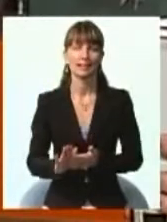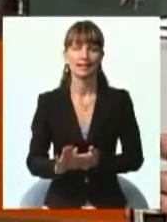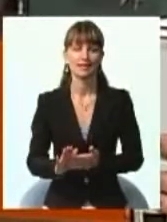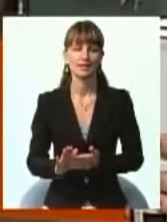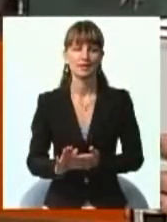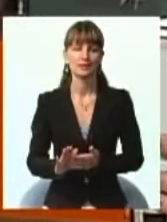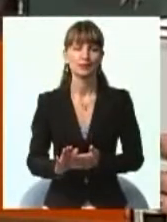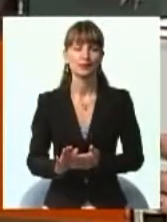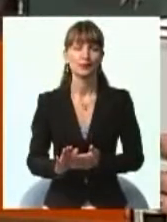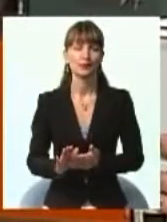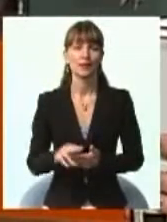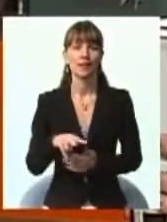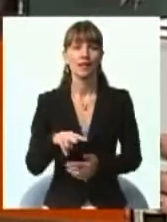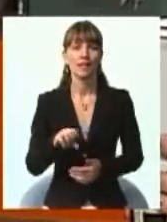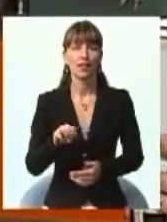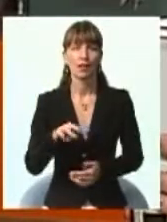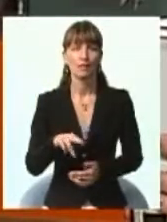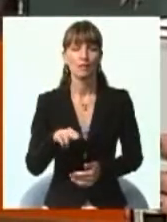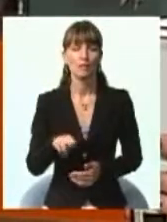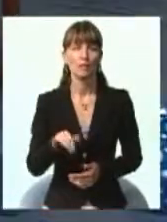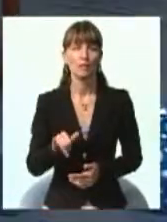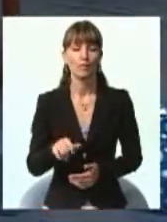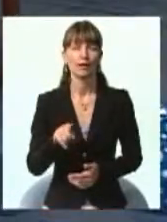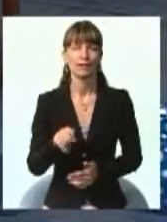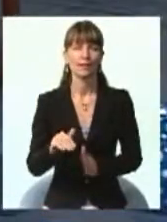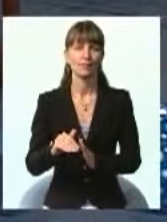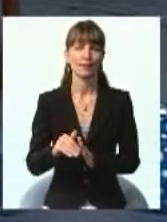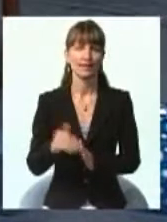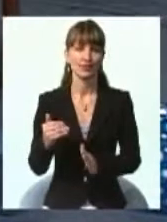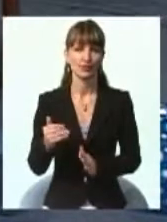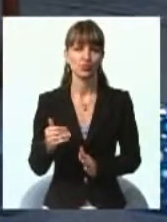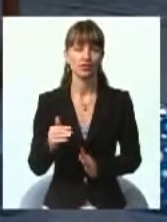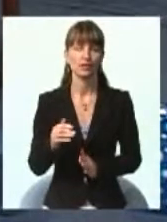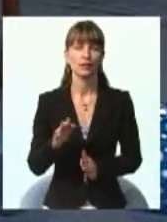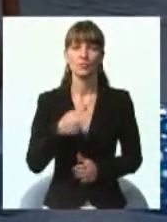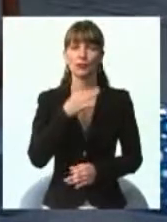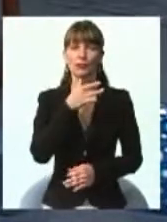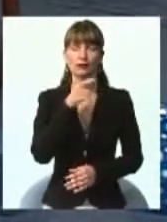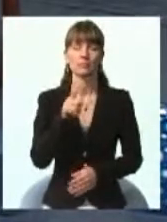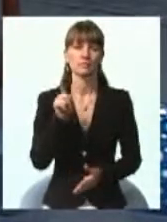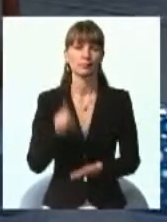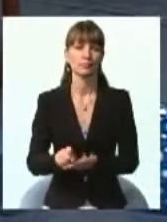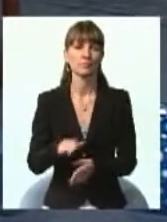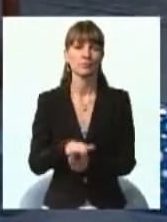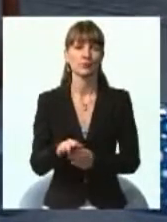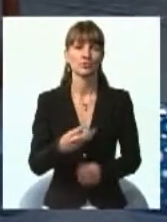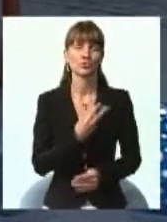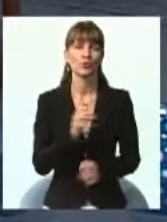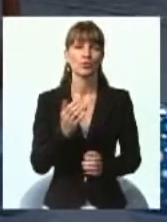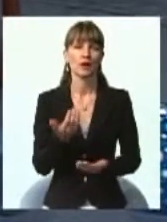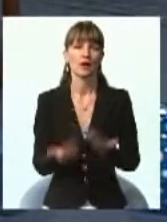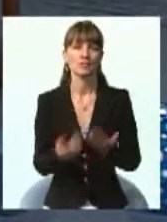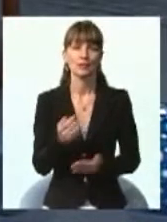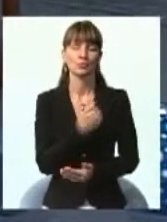ти мій лампу. І тебе викличе. Так. І будь-якої години ти маєш виконувати бажання, якщо ти хочеш